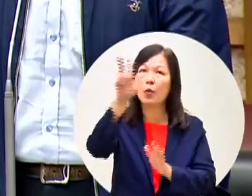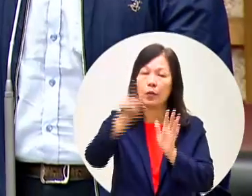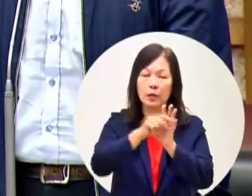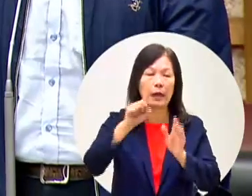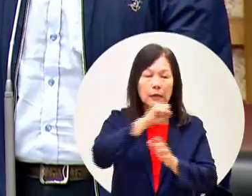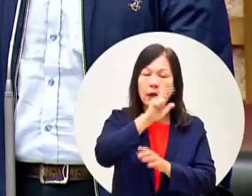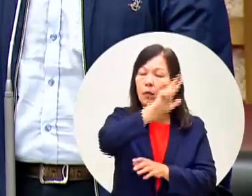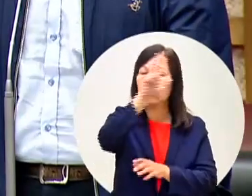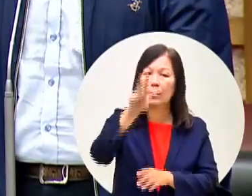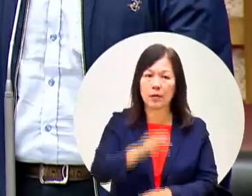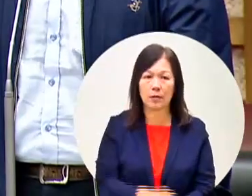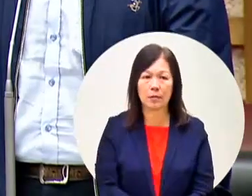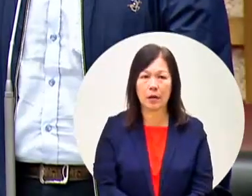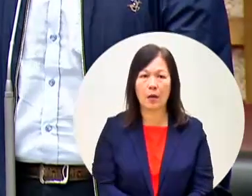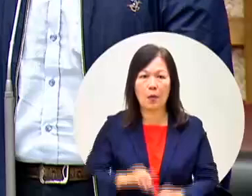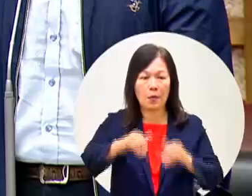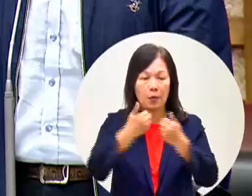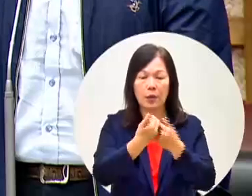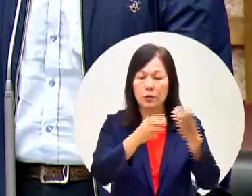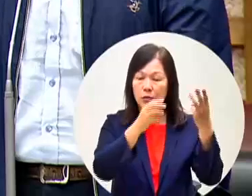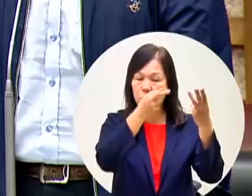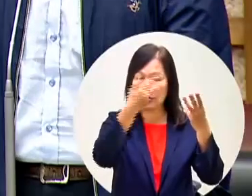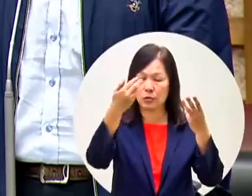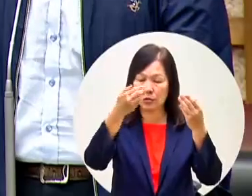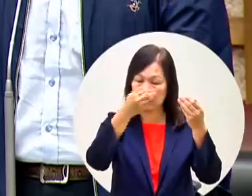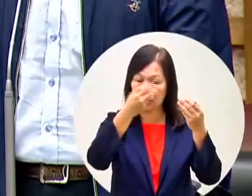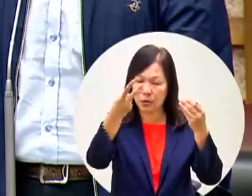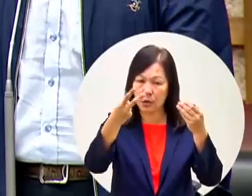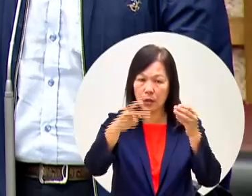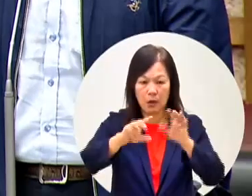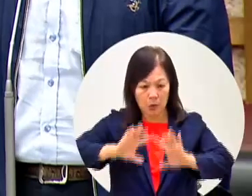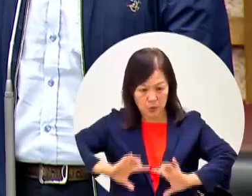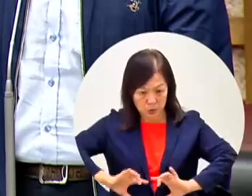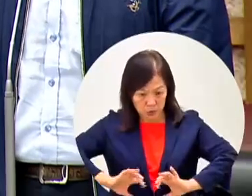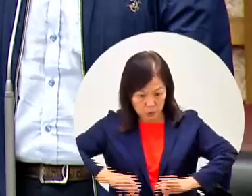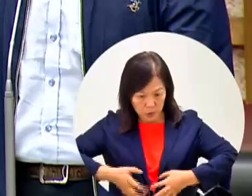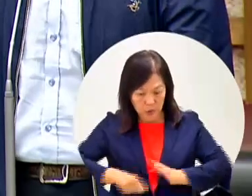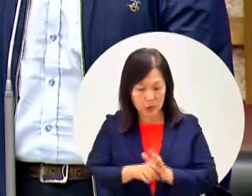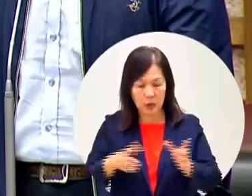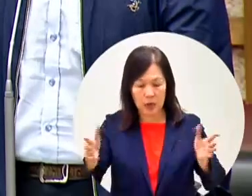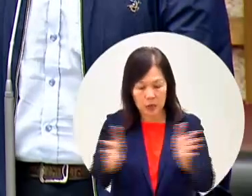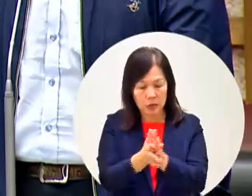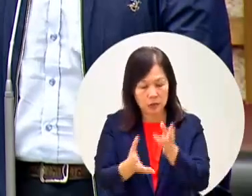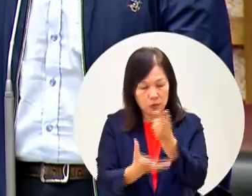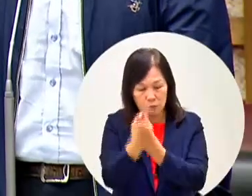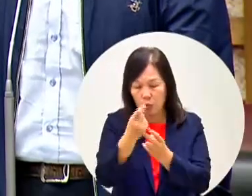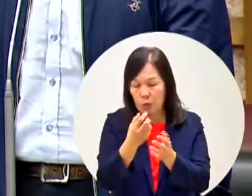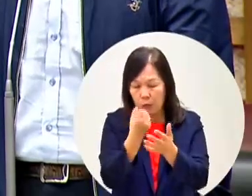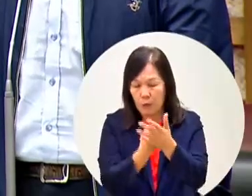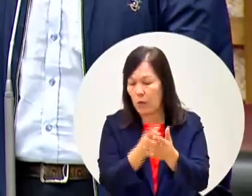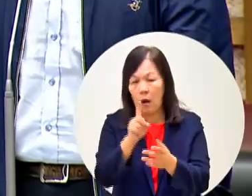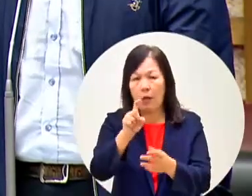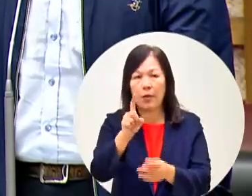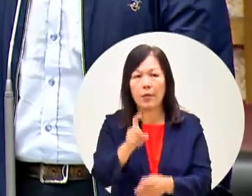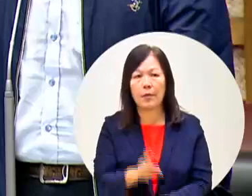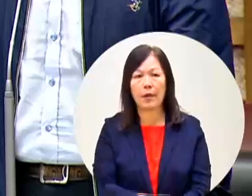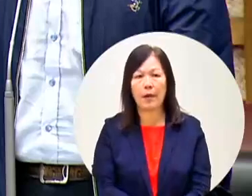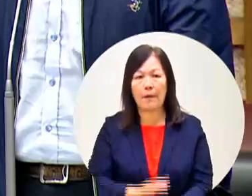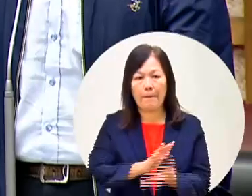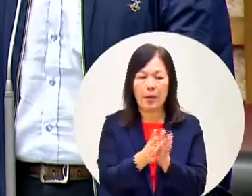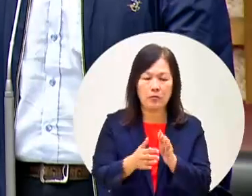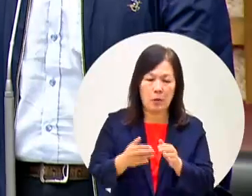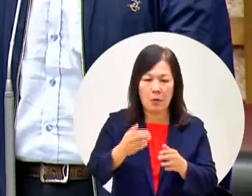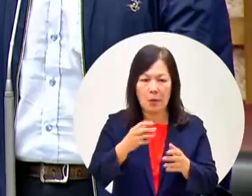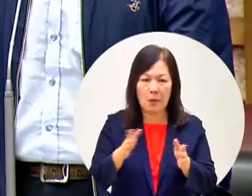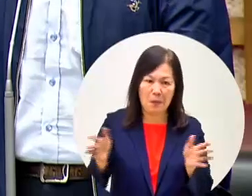识跟发大财没有办法共同存在，而且会造成不稳定，这是我的理念。当然